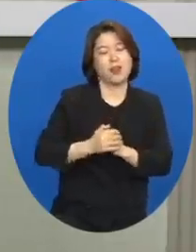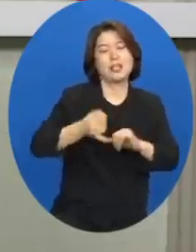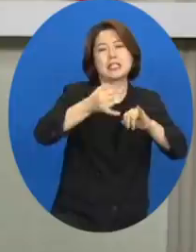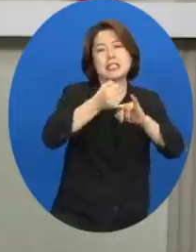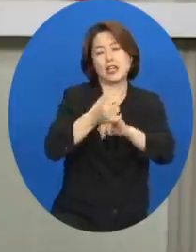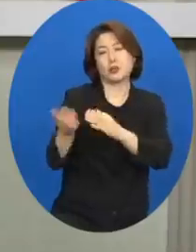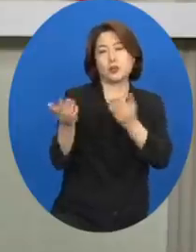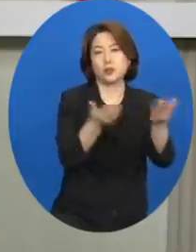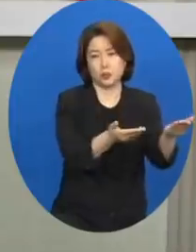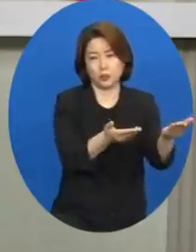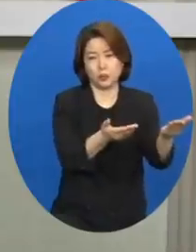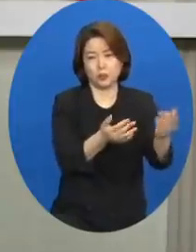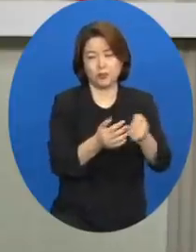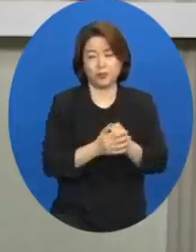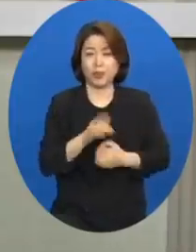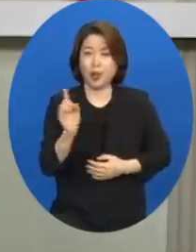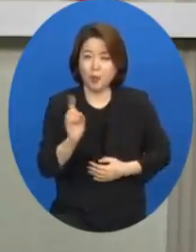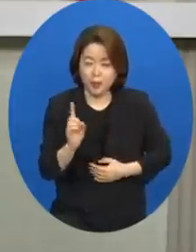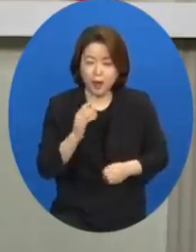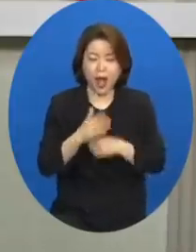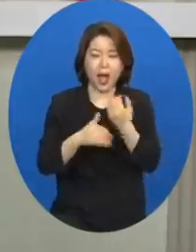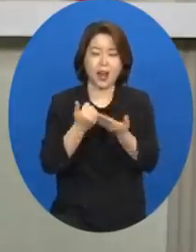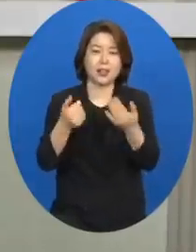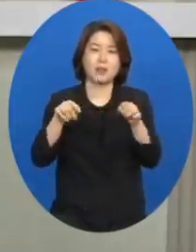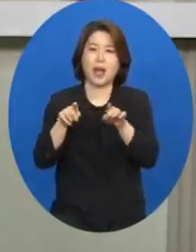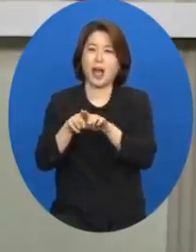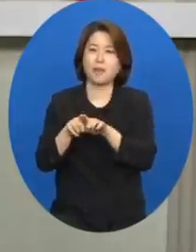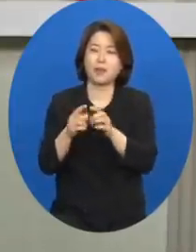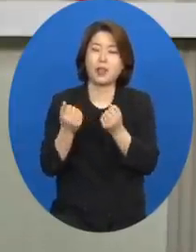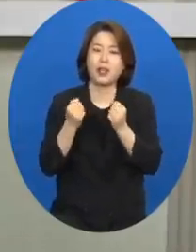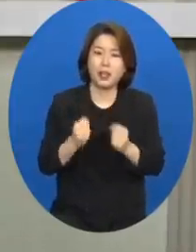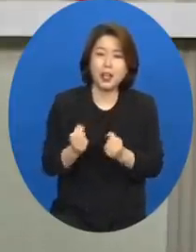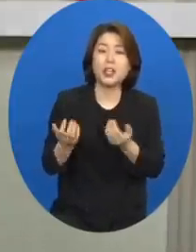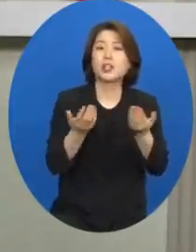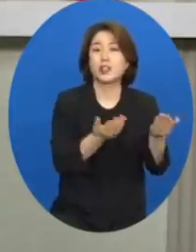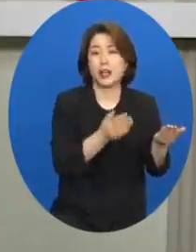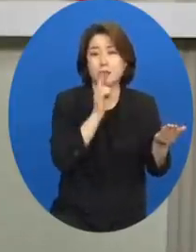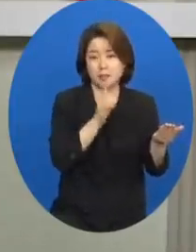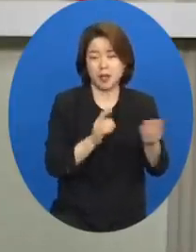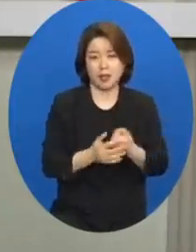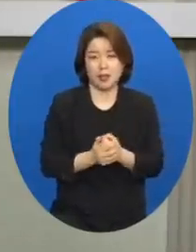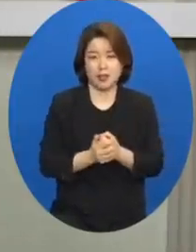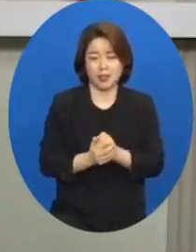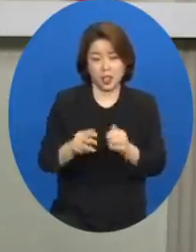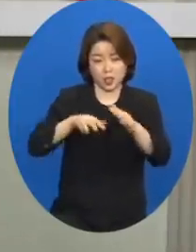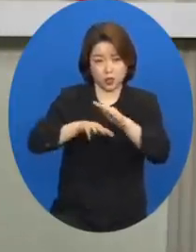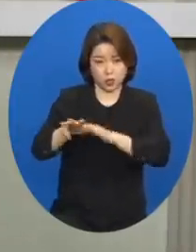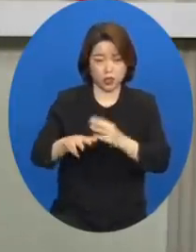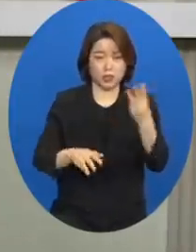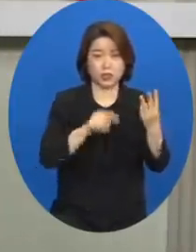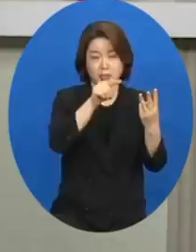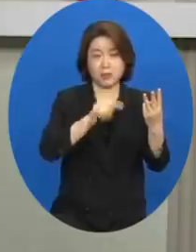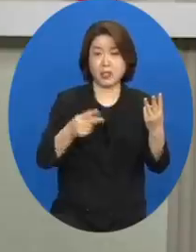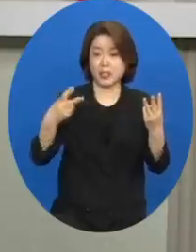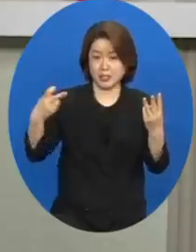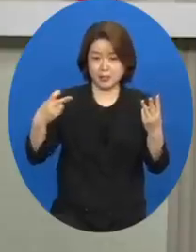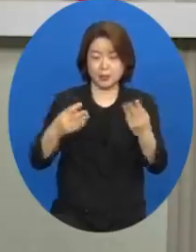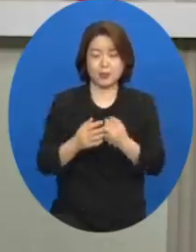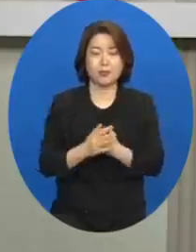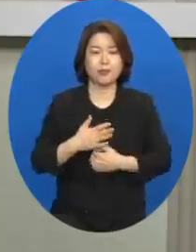그 약속은 하나님이 함께 하시겠다는 것이었습니다 주류업계 3장 12절 입니다 내가